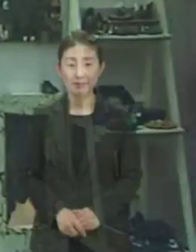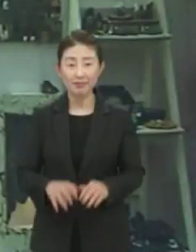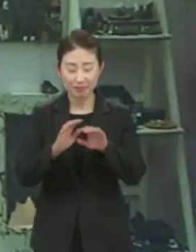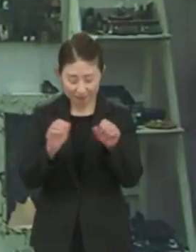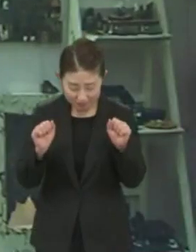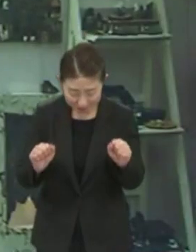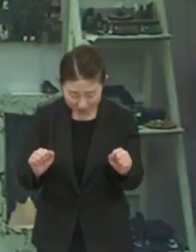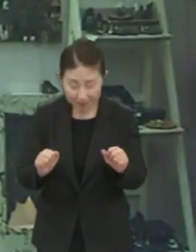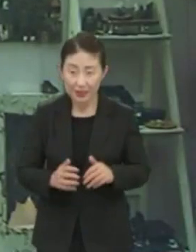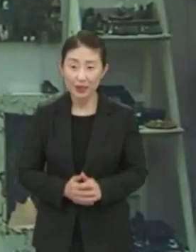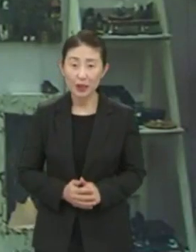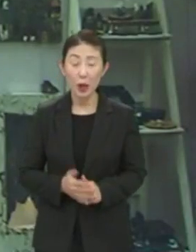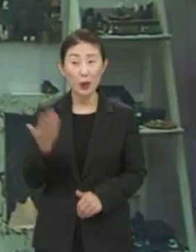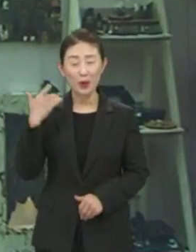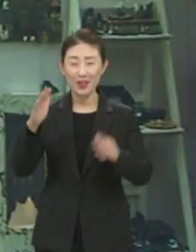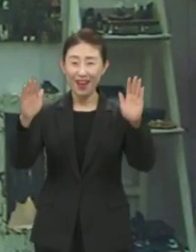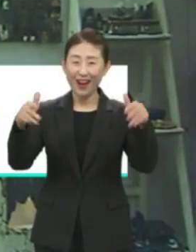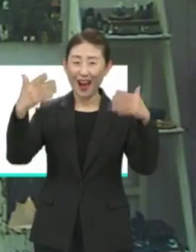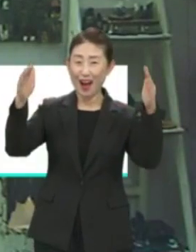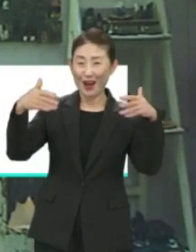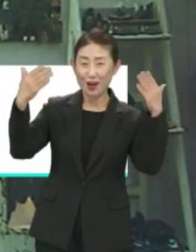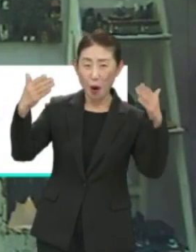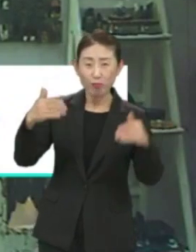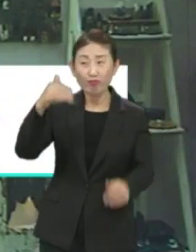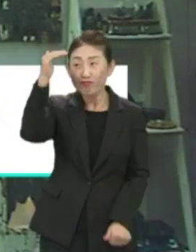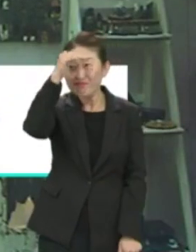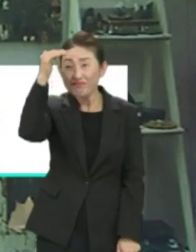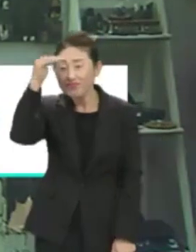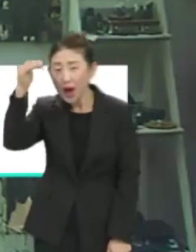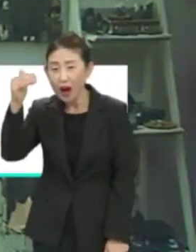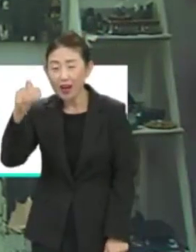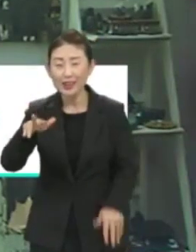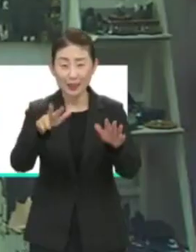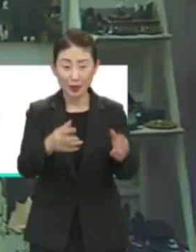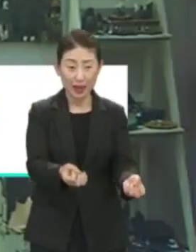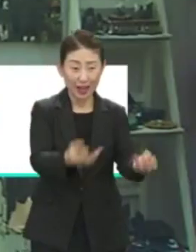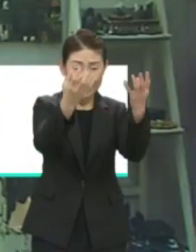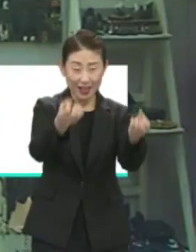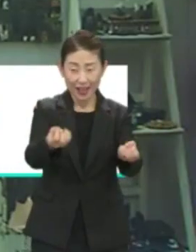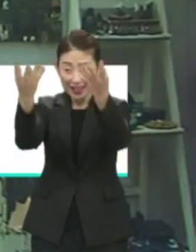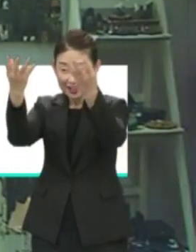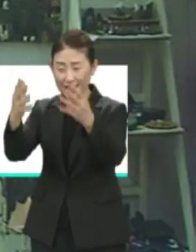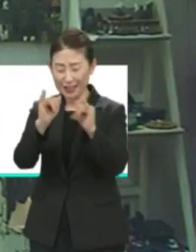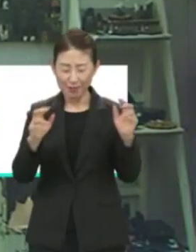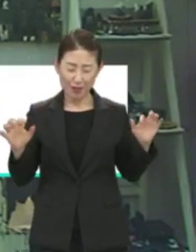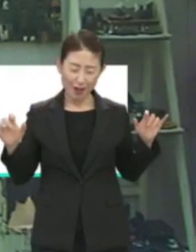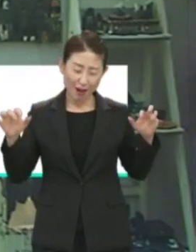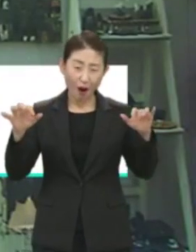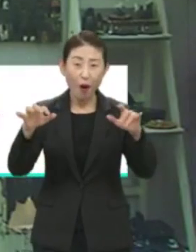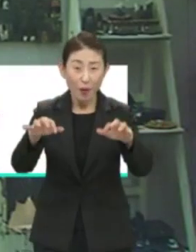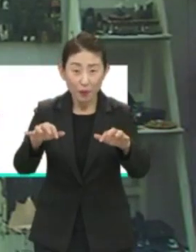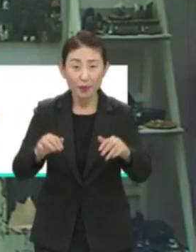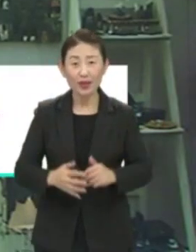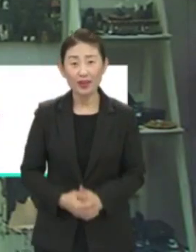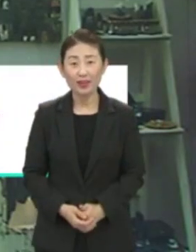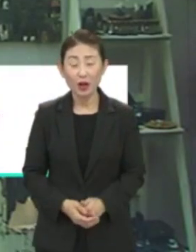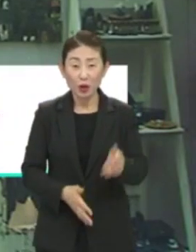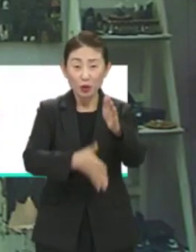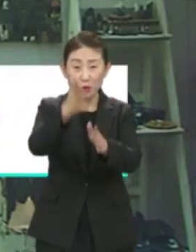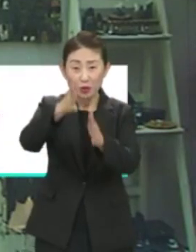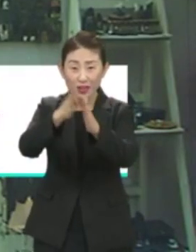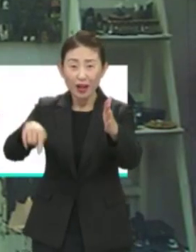여러분 안녕하십니까? 만연한 가을 날씨를 즐기기 위해 지역 곳곳을 찾은 나들이객들로 붐빈 하루였는데요. 도심